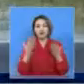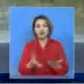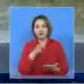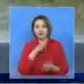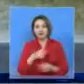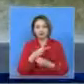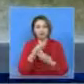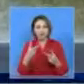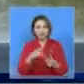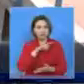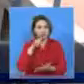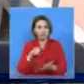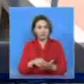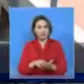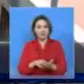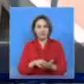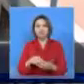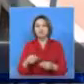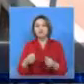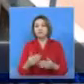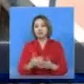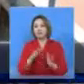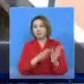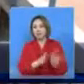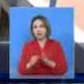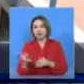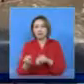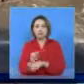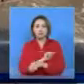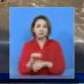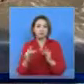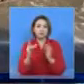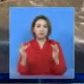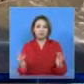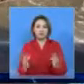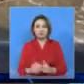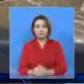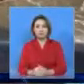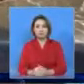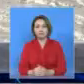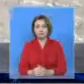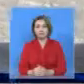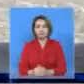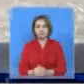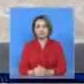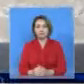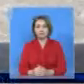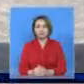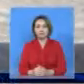время рассматривается вопрос выделения средств на поэтапный ремонт плотин. Гульнара Халенкызы, Руслан Ельтаев, телеканал Актобе.